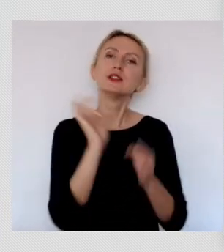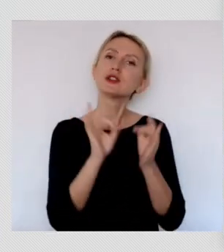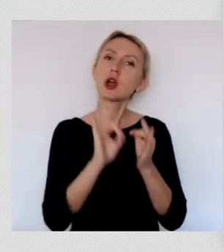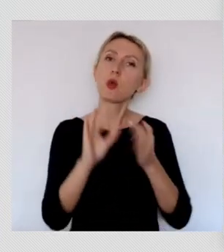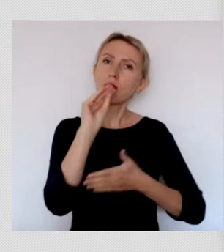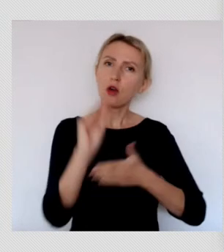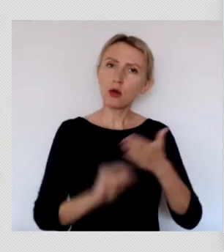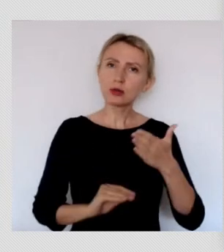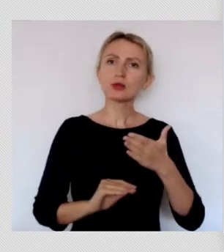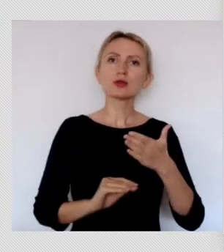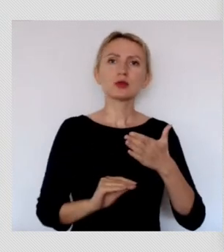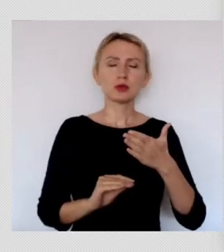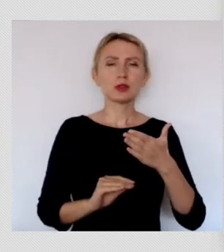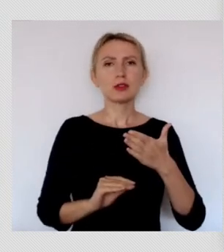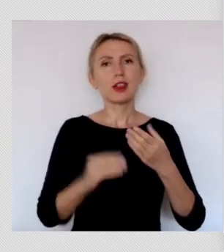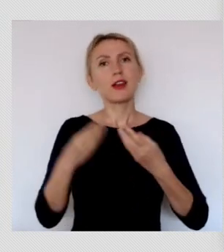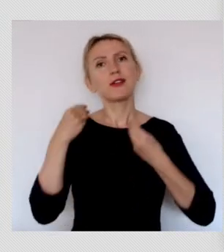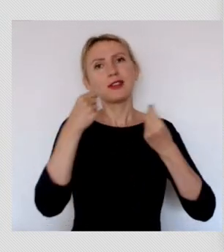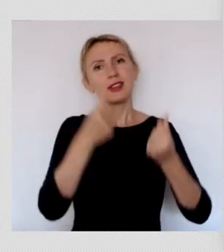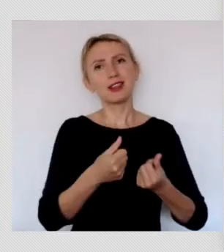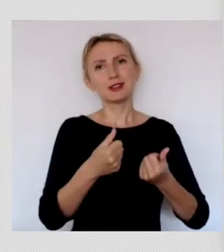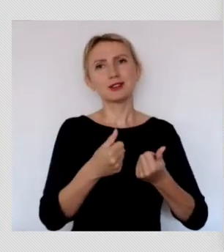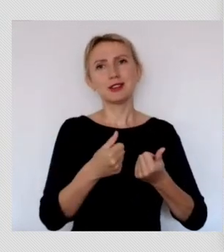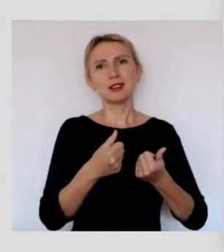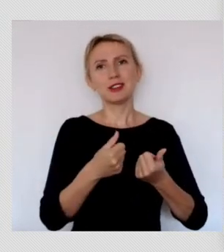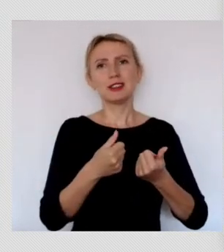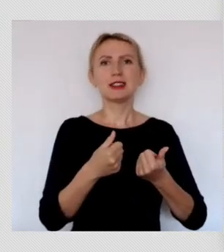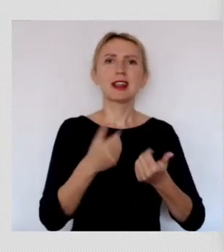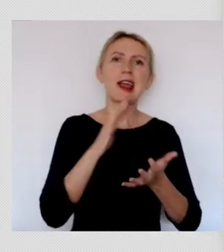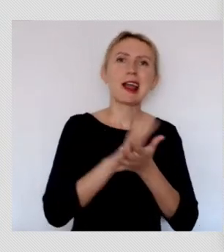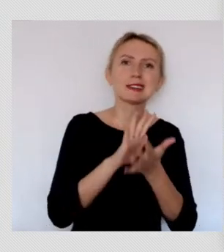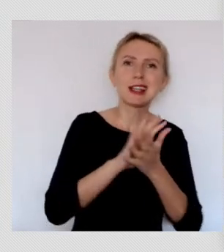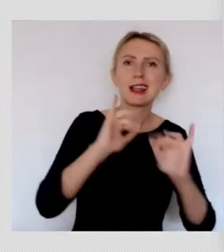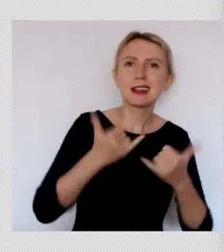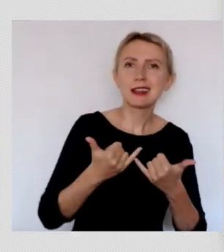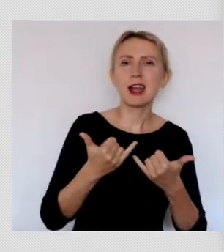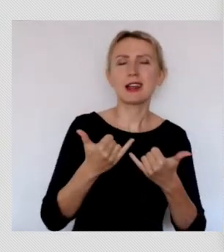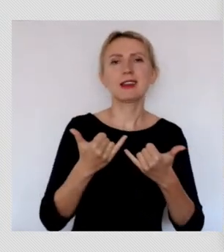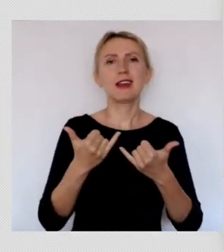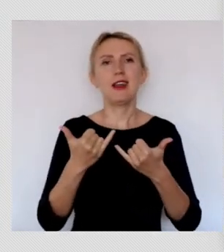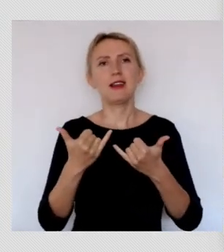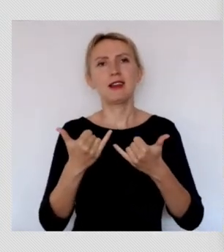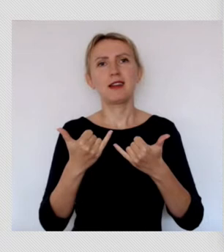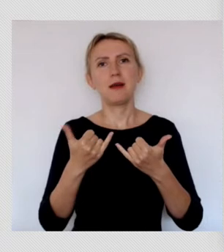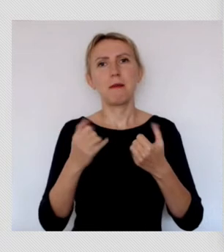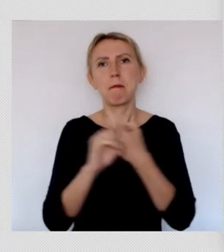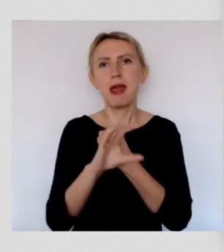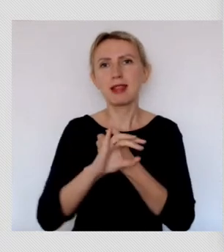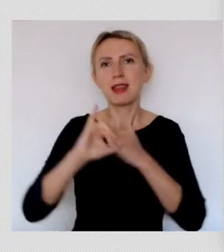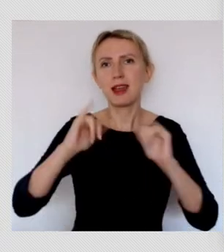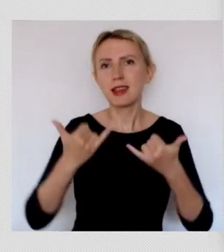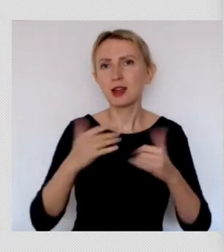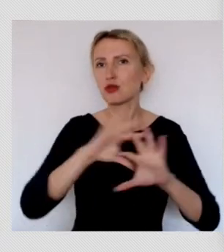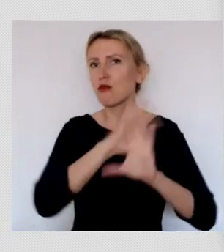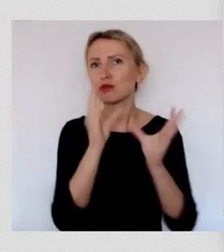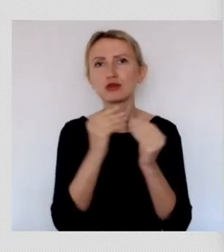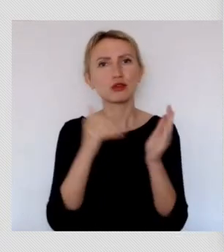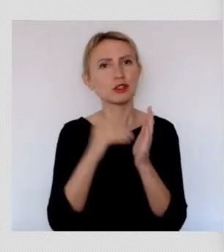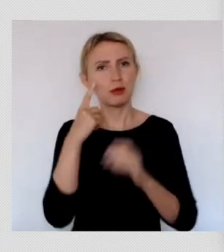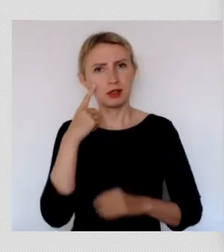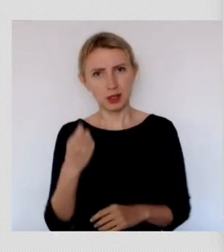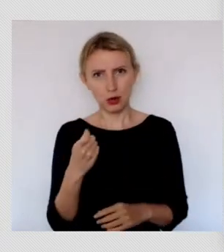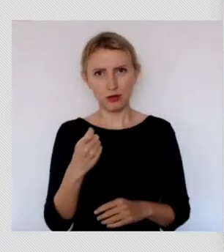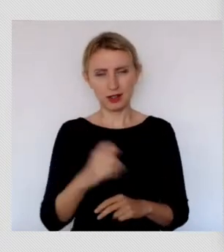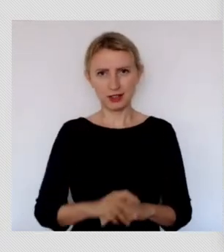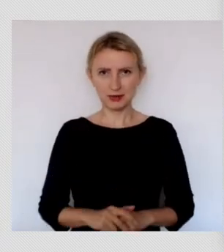są finansowane, jakie gazety, jakie media. to wszystko trzeba po prostu brać pod uwagę, jak mówimy o finansowaniu